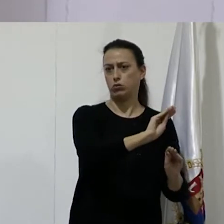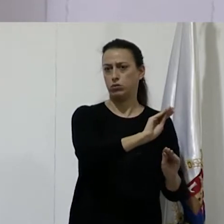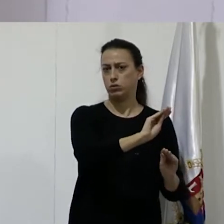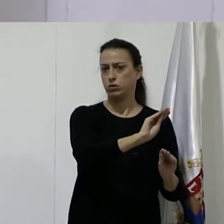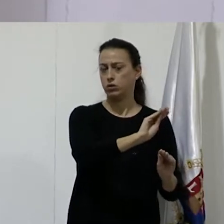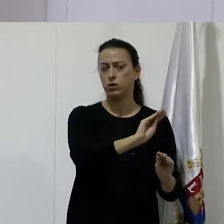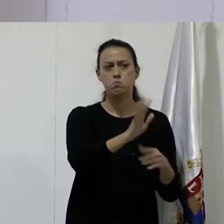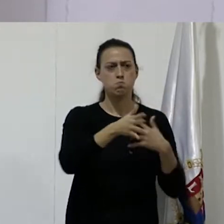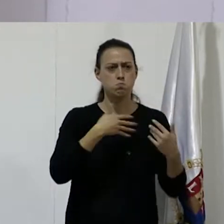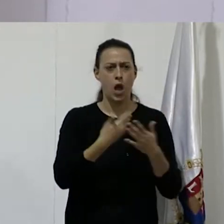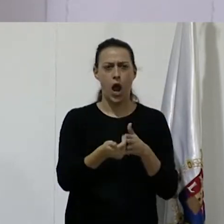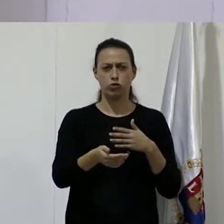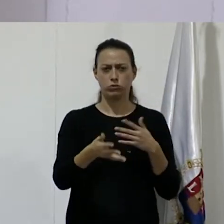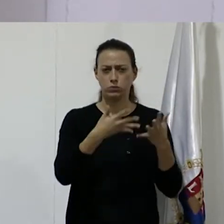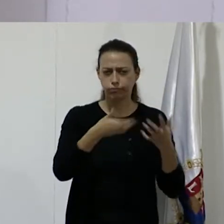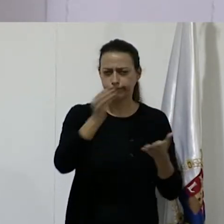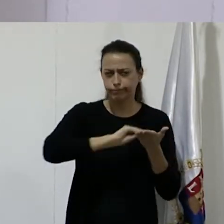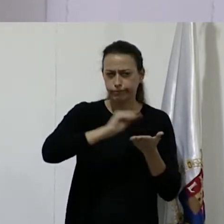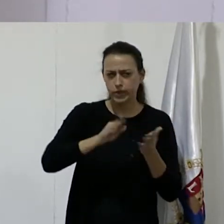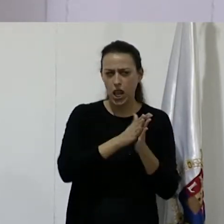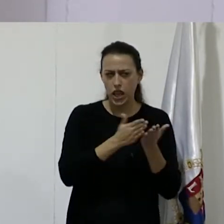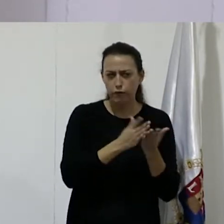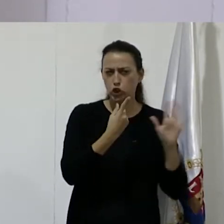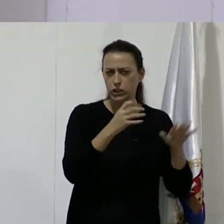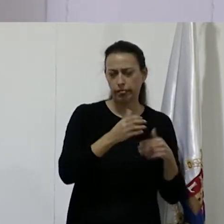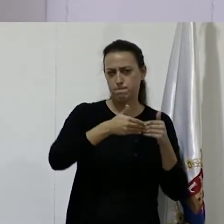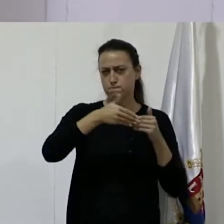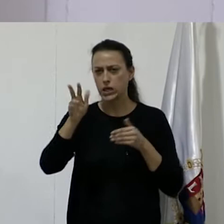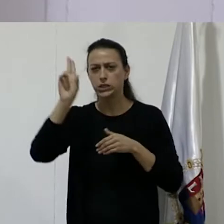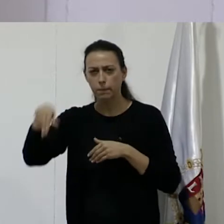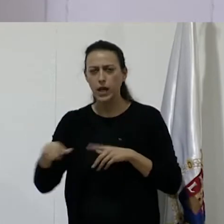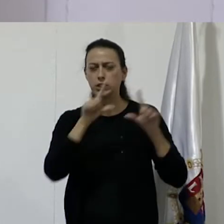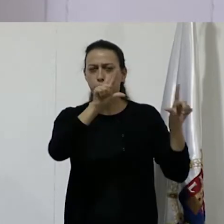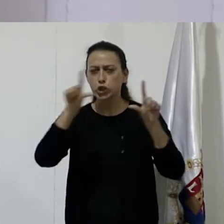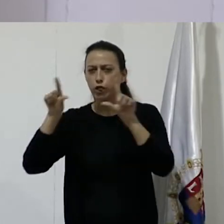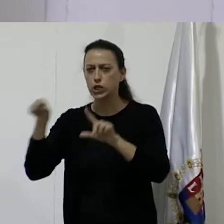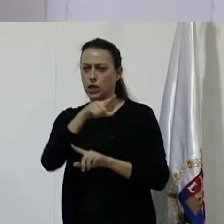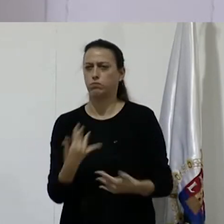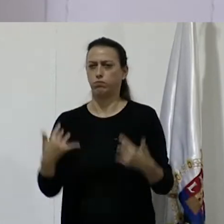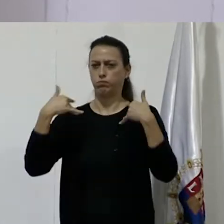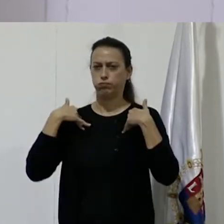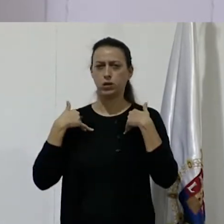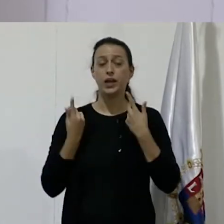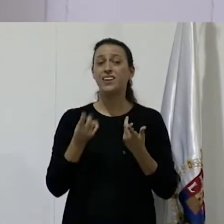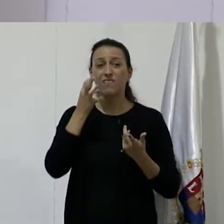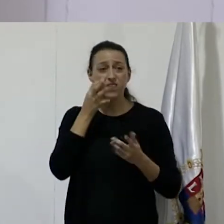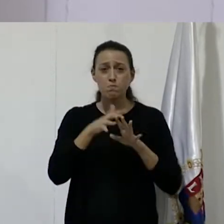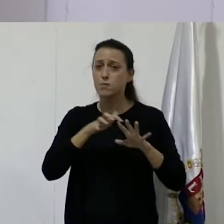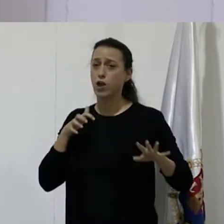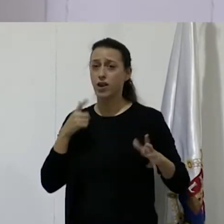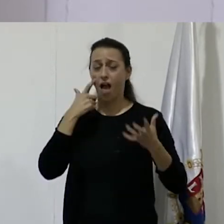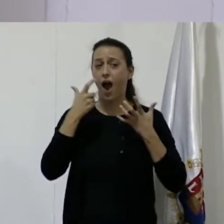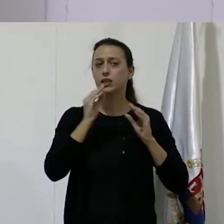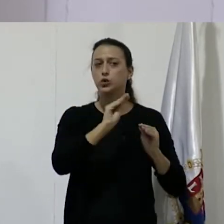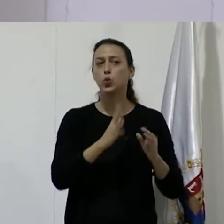llibres, 60 exposicions comissariades i 180 articles i catàlegs, quasi dos terços se centren en la pintura i